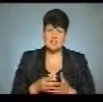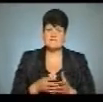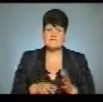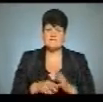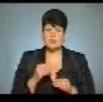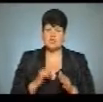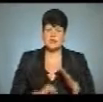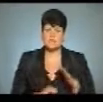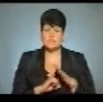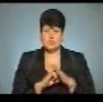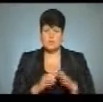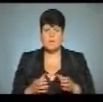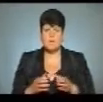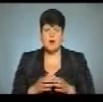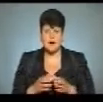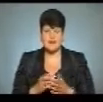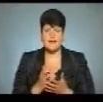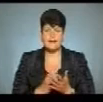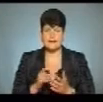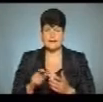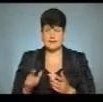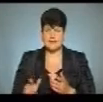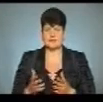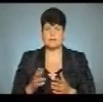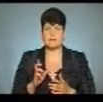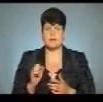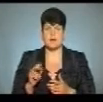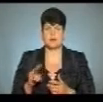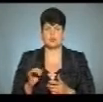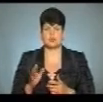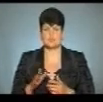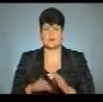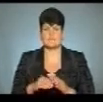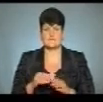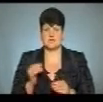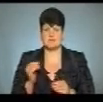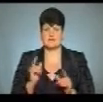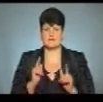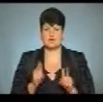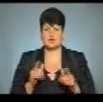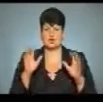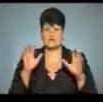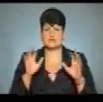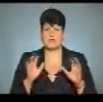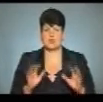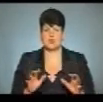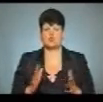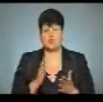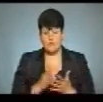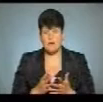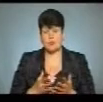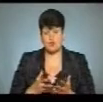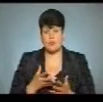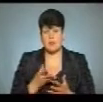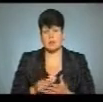фонду. Адже партія, а також кандидати, які балотуються на виборах відповідно до закону, мають оплачувати